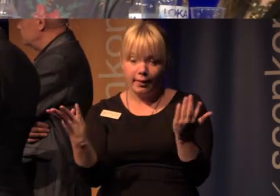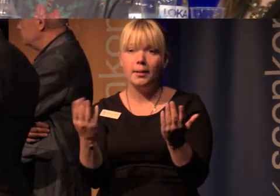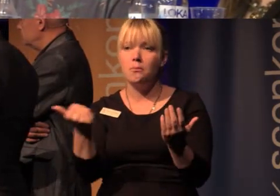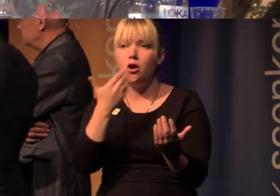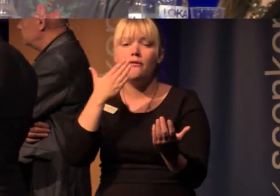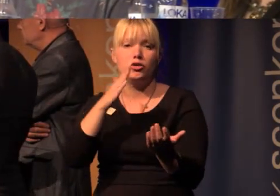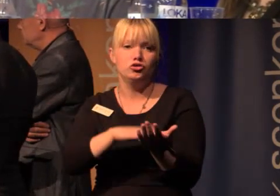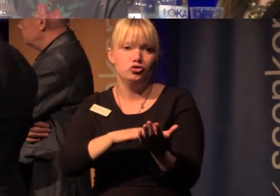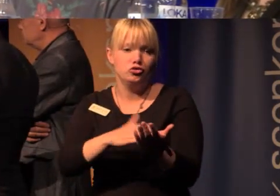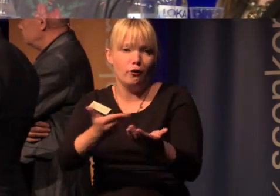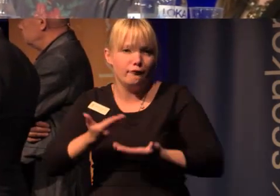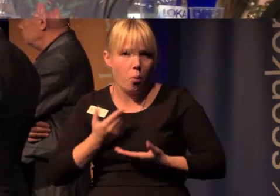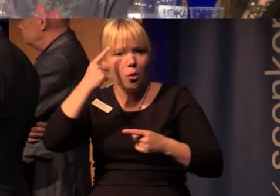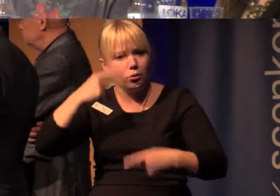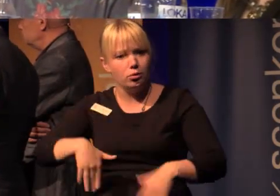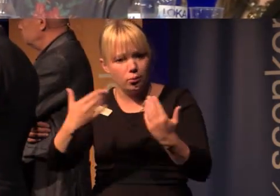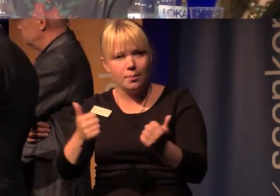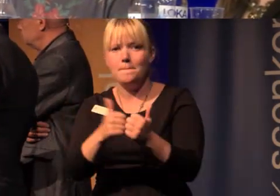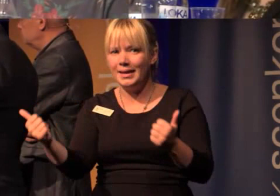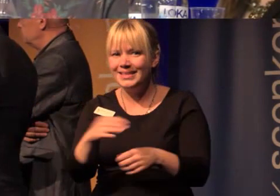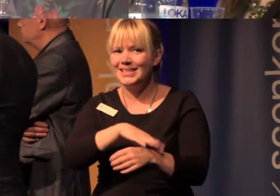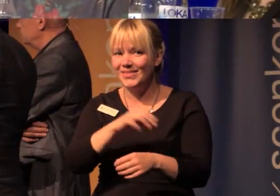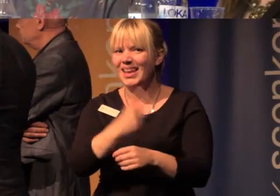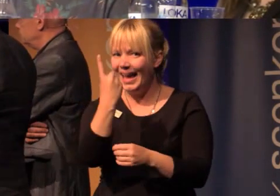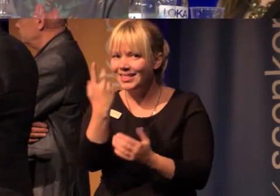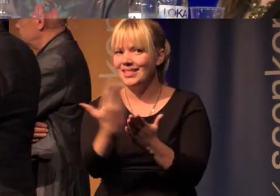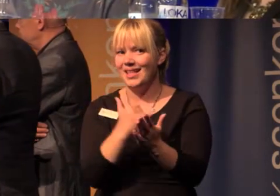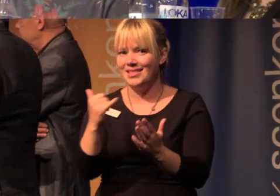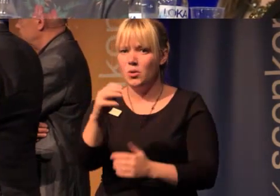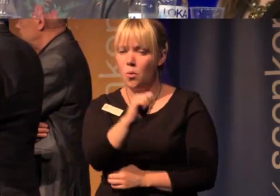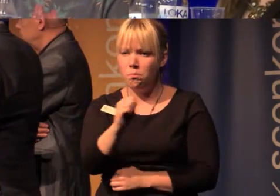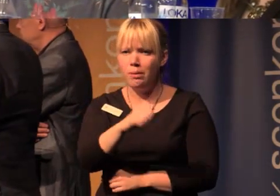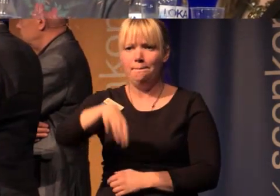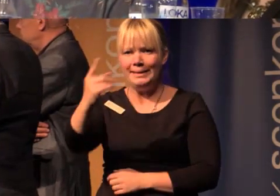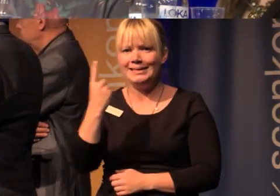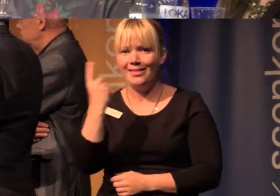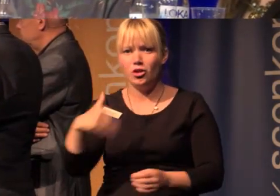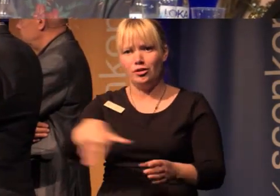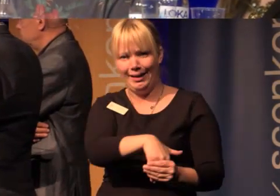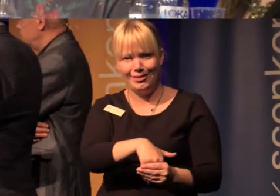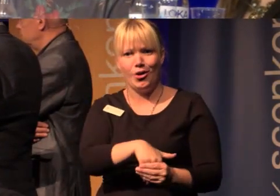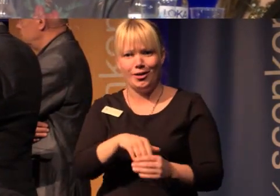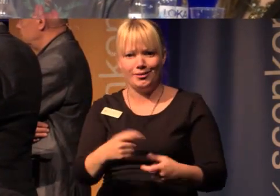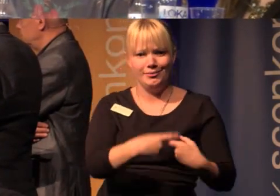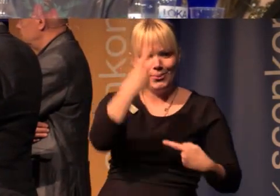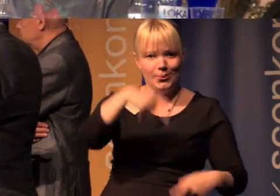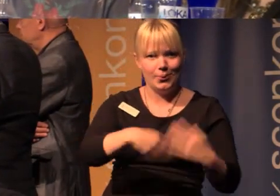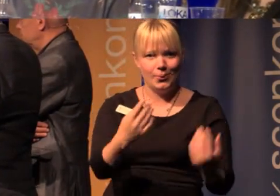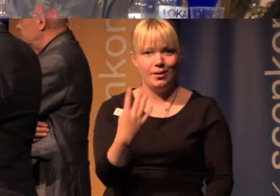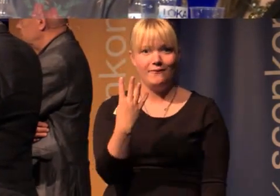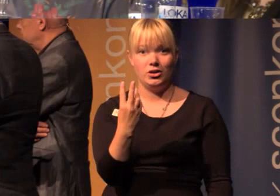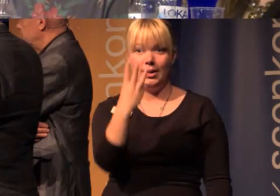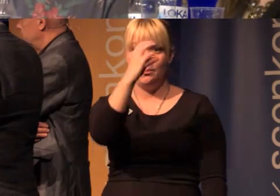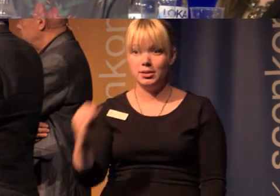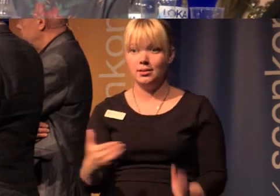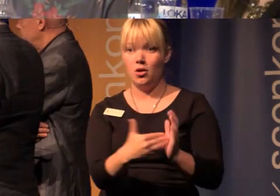svenskar Sverige är det land i Europa som har högst kulturellt deltagande. Närmare 43% av svenska folket säger att de